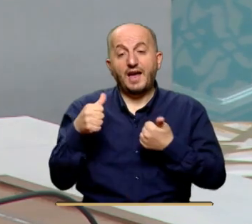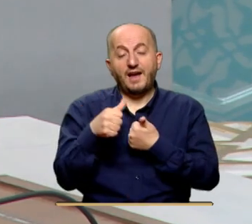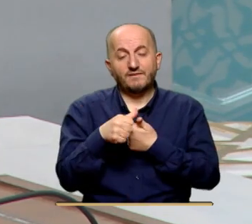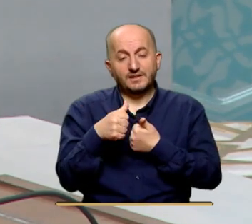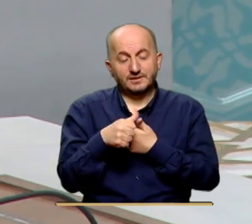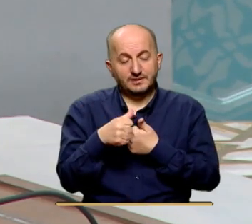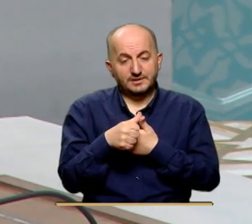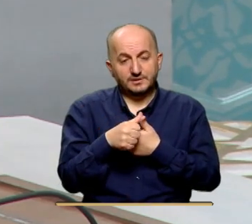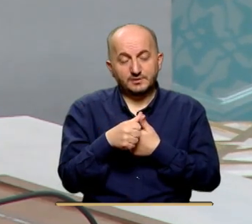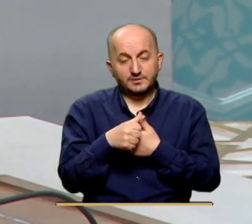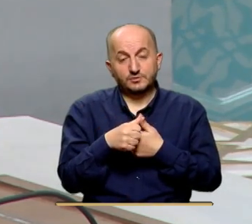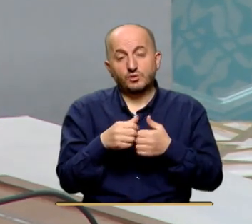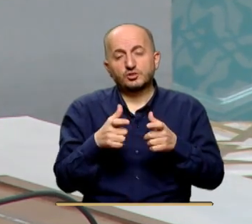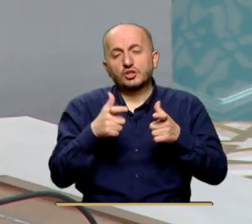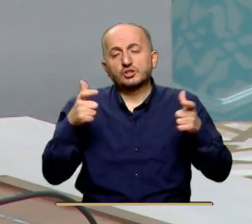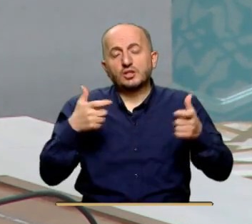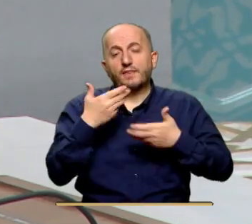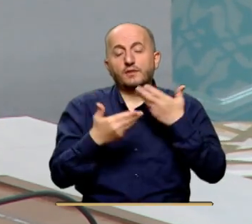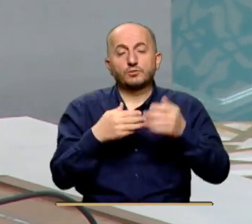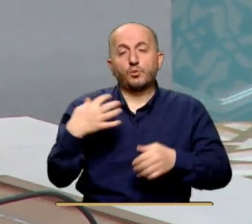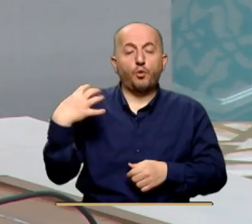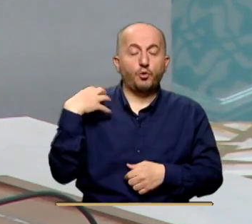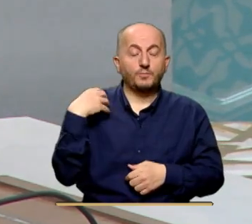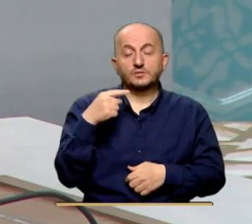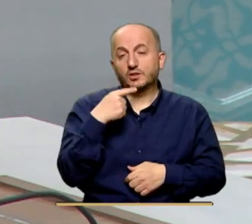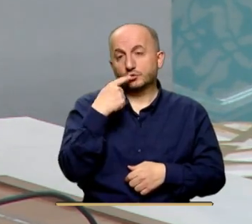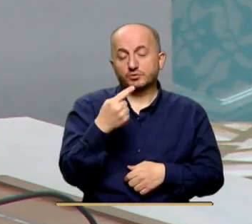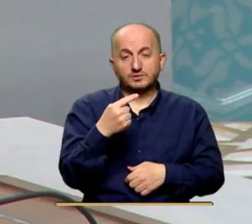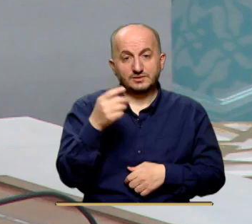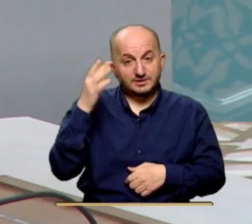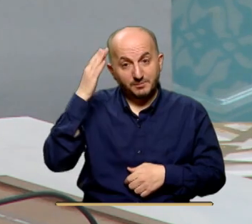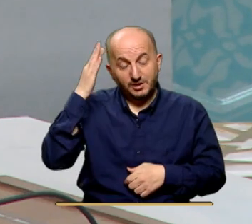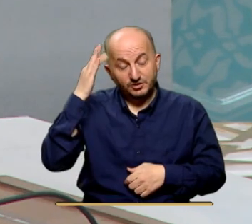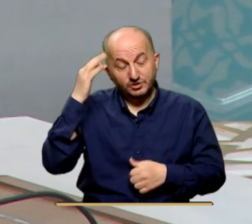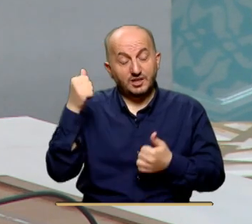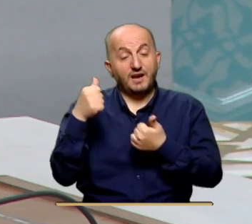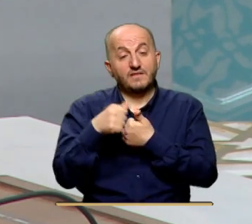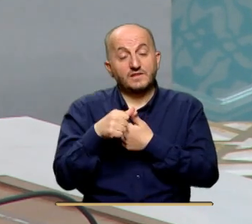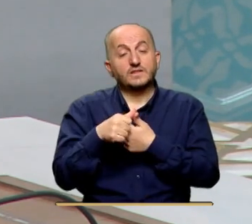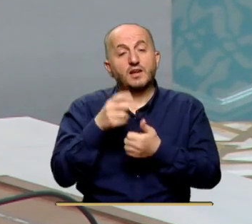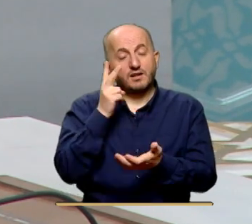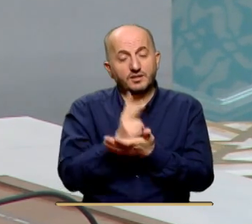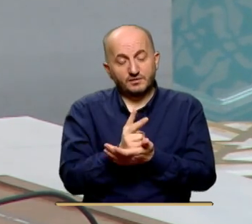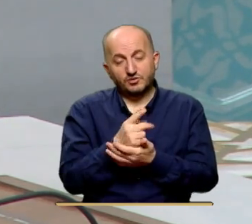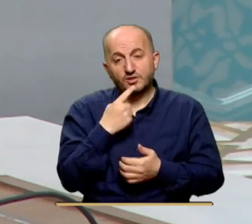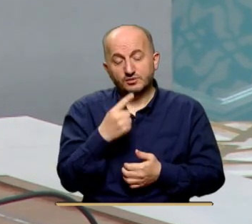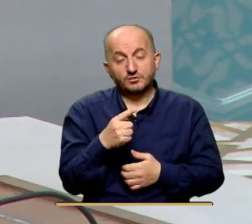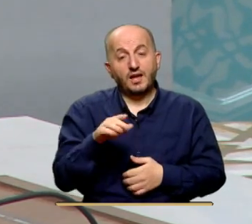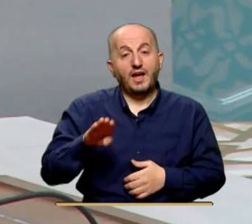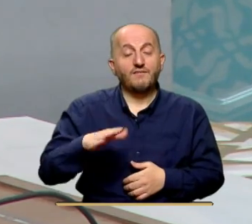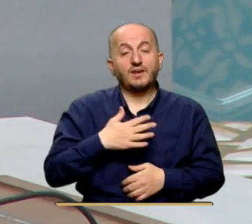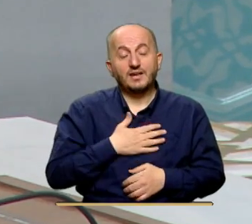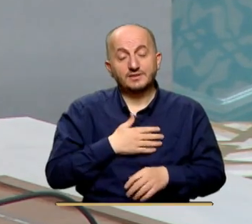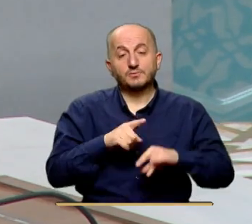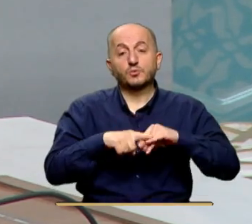geniş anlatılıyor da, o kumandan şu sözü söylüyor, bir yabancı ile evleneceğine karar verince diyor ki, evladım